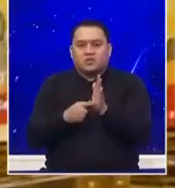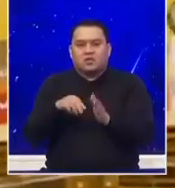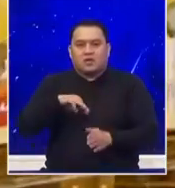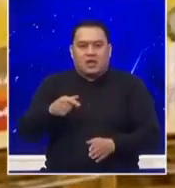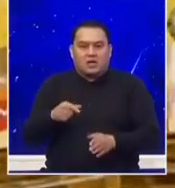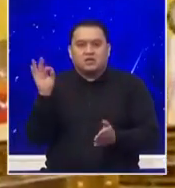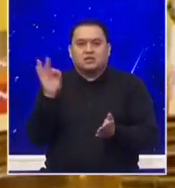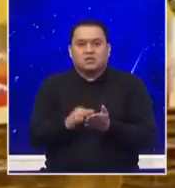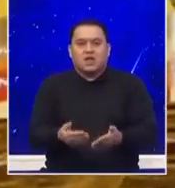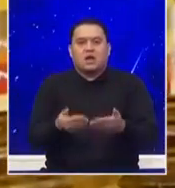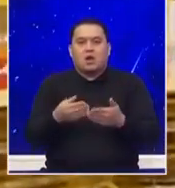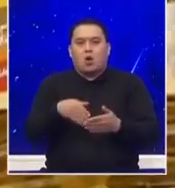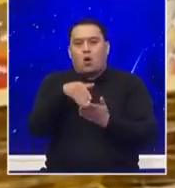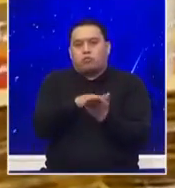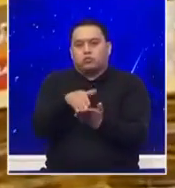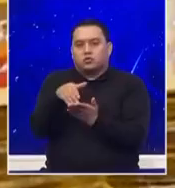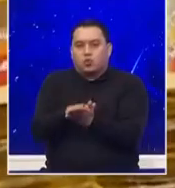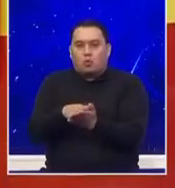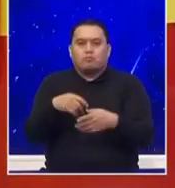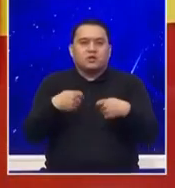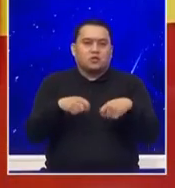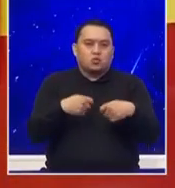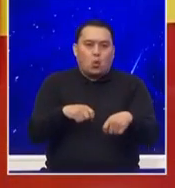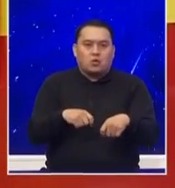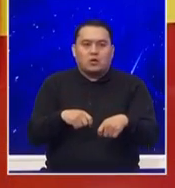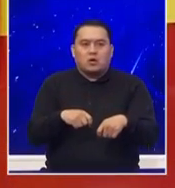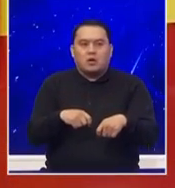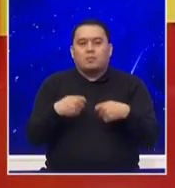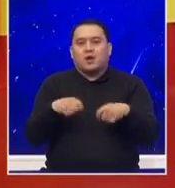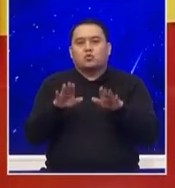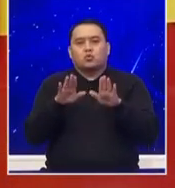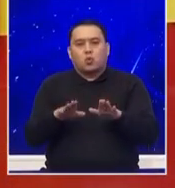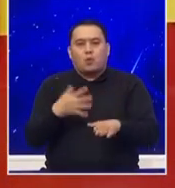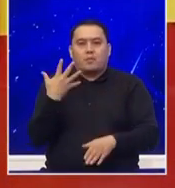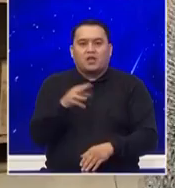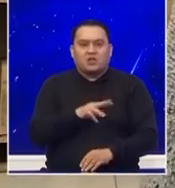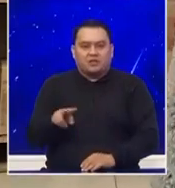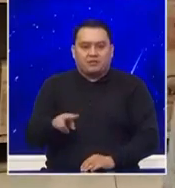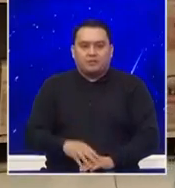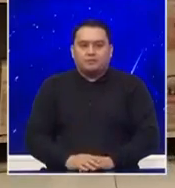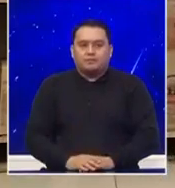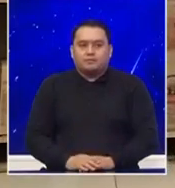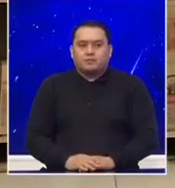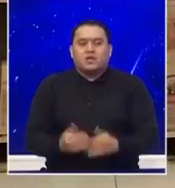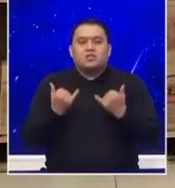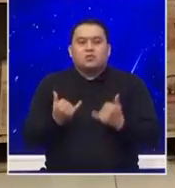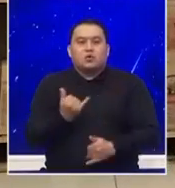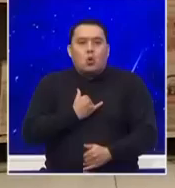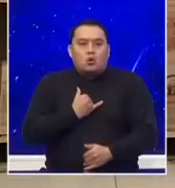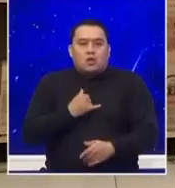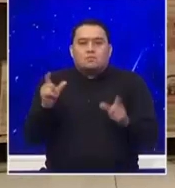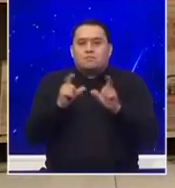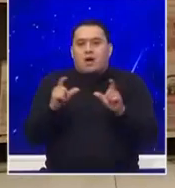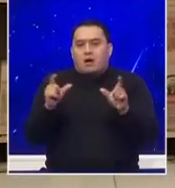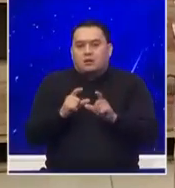В целях недопущения оптовых закупок с целью перепродажи в одни руки отпускается не более 5 литров. По сегодняшний день у нас в магазине есть